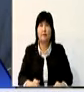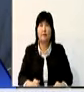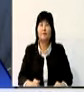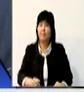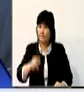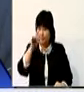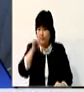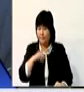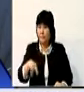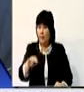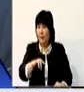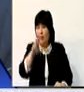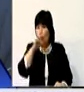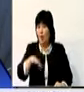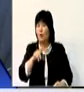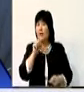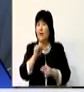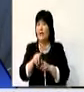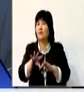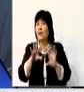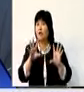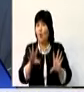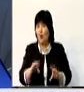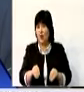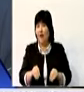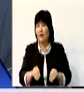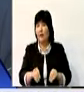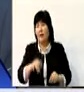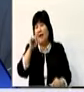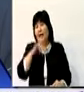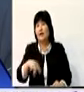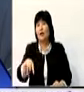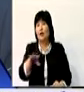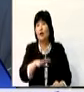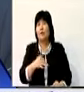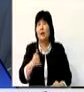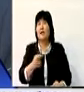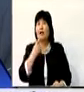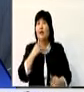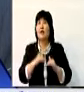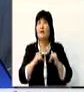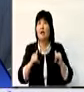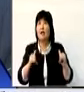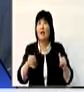Қазақстан Республикасы үкіметінің тапсырмасы бойынша Қазақстан Республикасының тілдерді дамыту мен